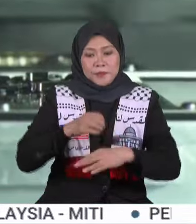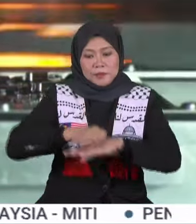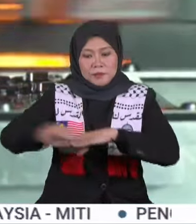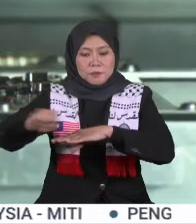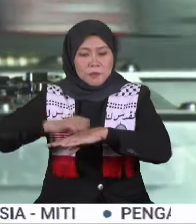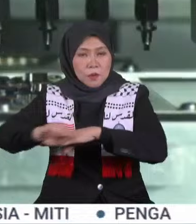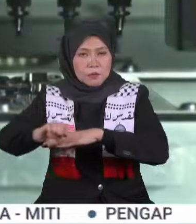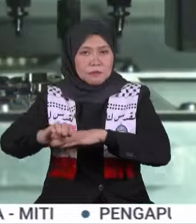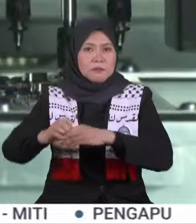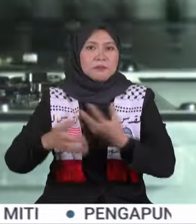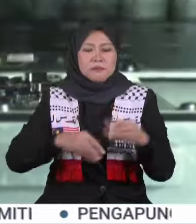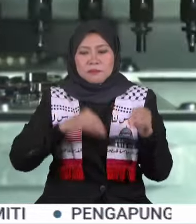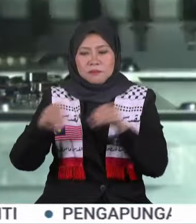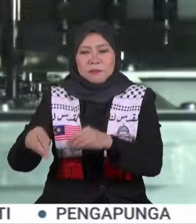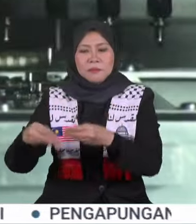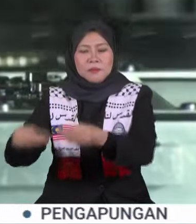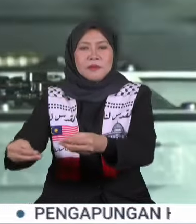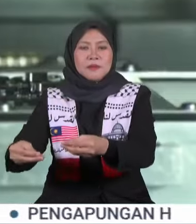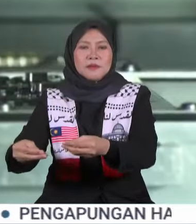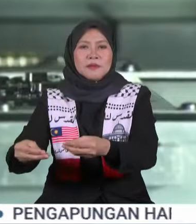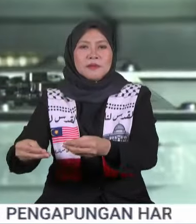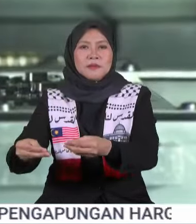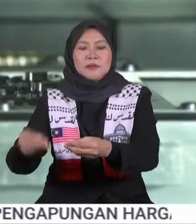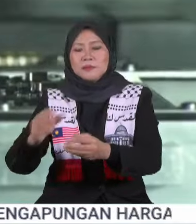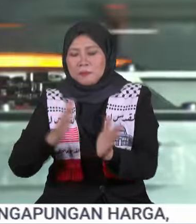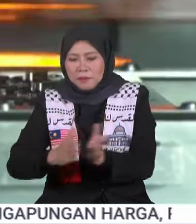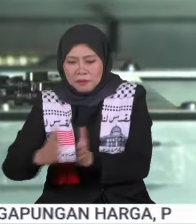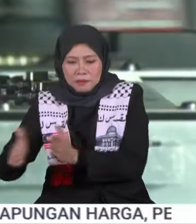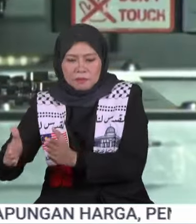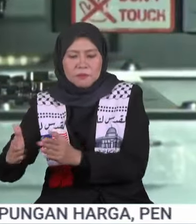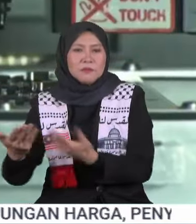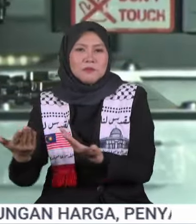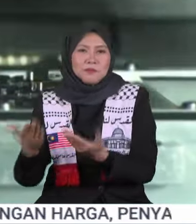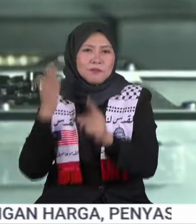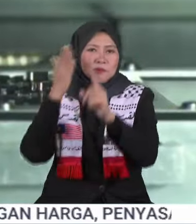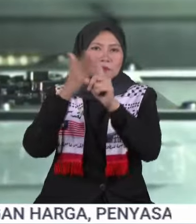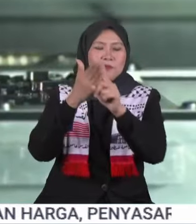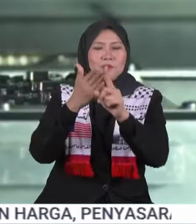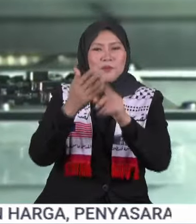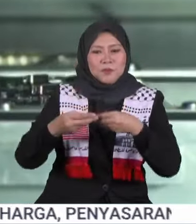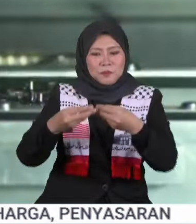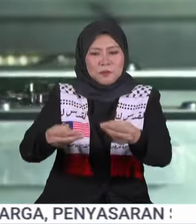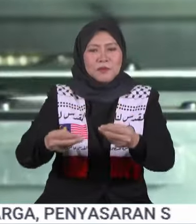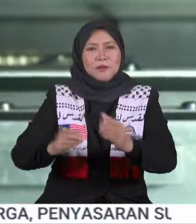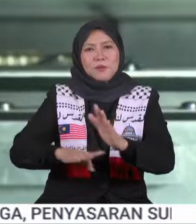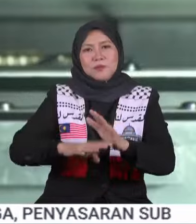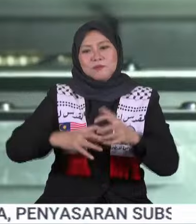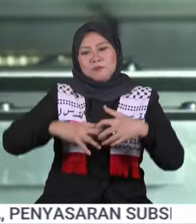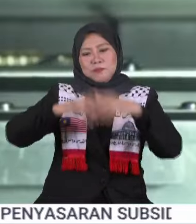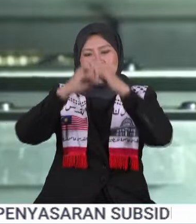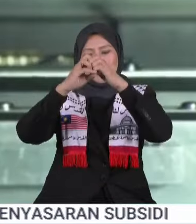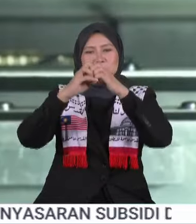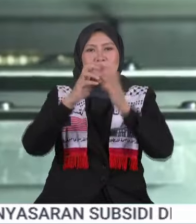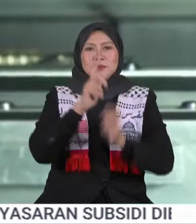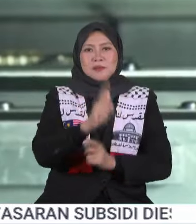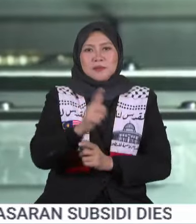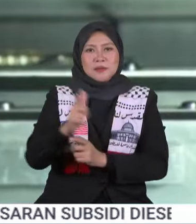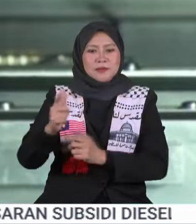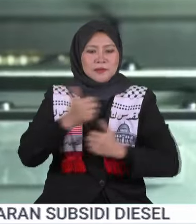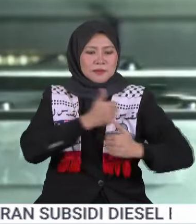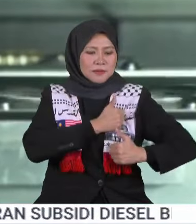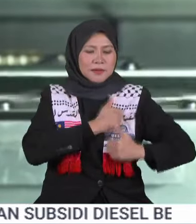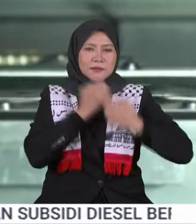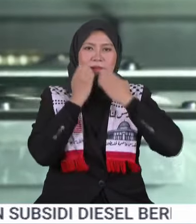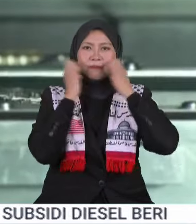ekspor, transit, pemindahan dan pemberian konsesi barangan strategik khususnya yang berpotensi digunakan untuk membangunkan senjata ketenteraan